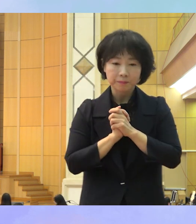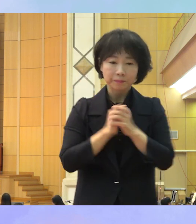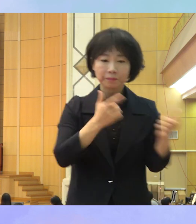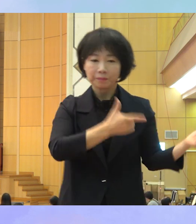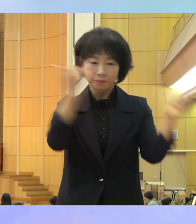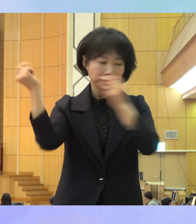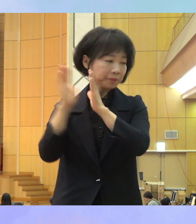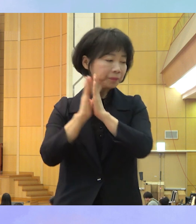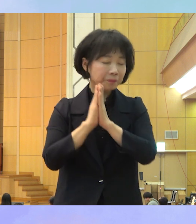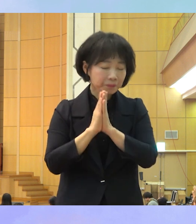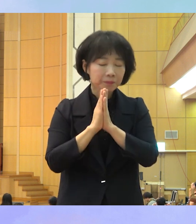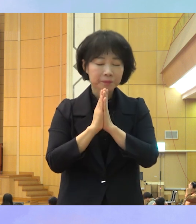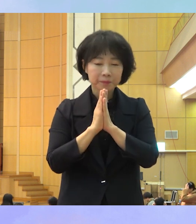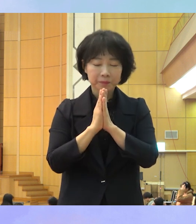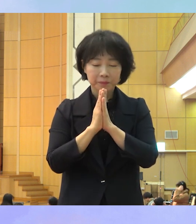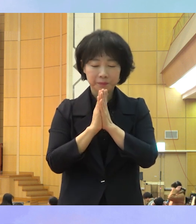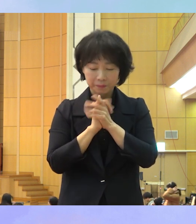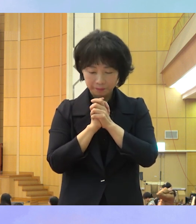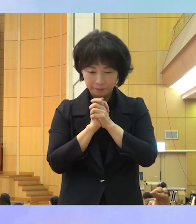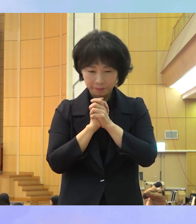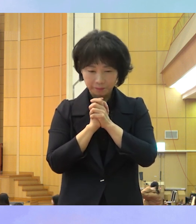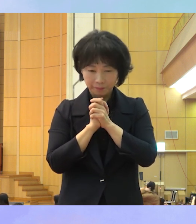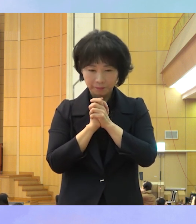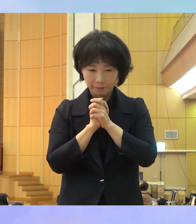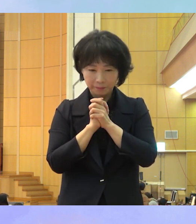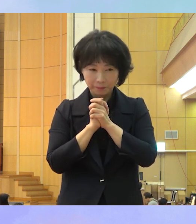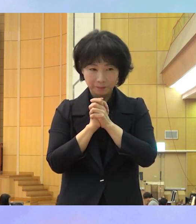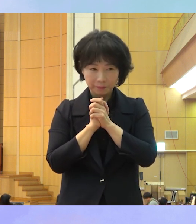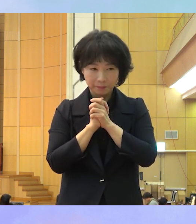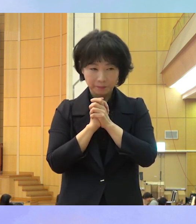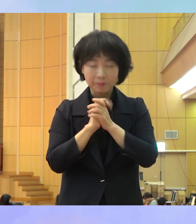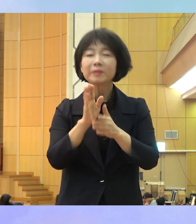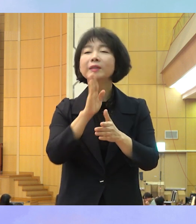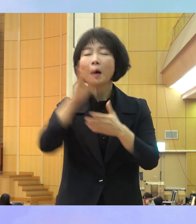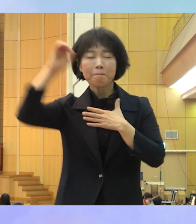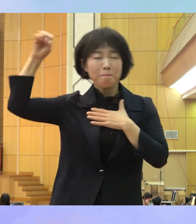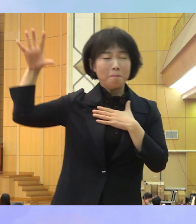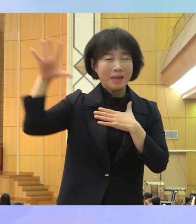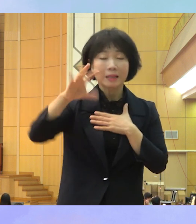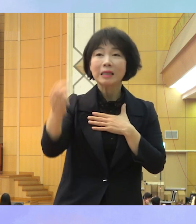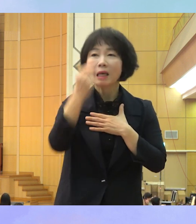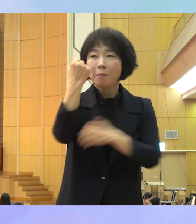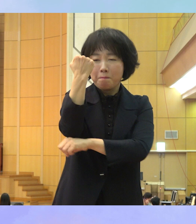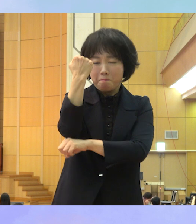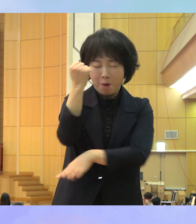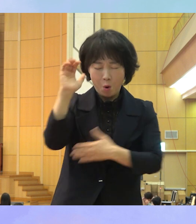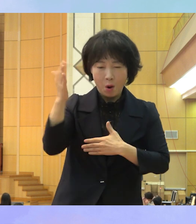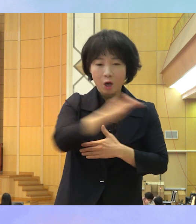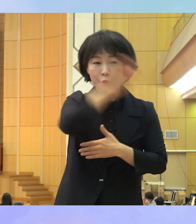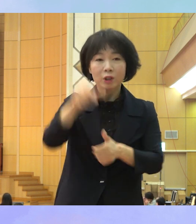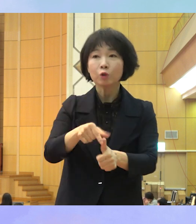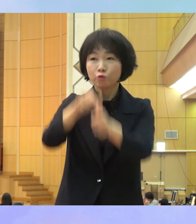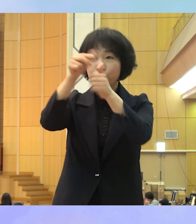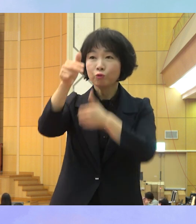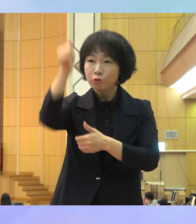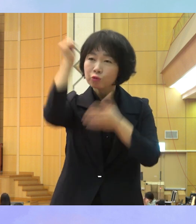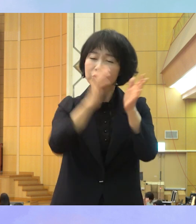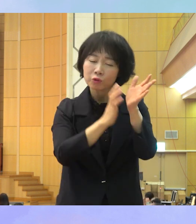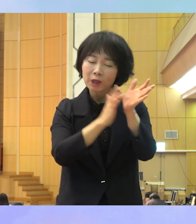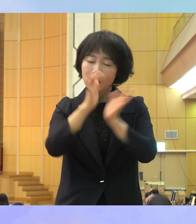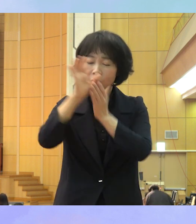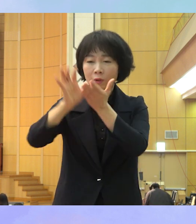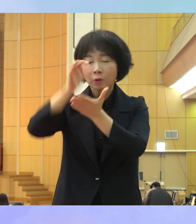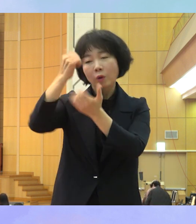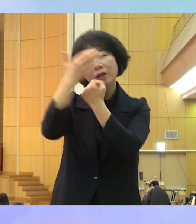다 같이 하나님께 기도드리겠습니다. 참빛과 생명의 근원이신 우리 구주 예수